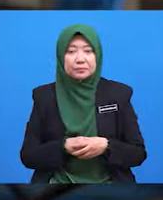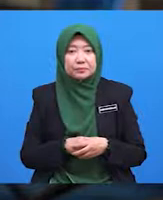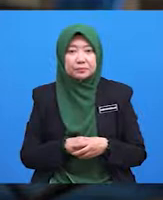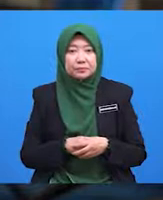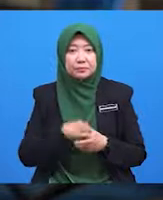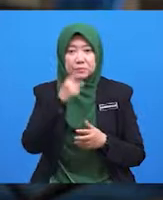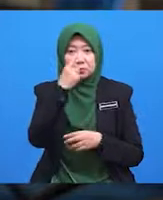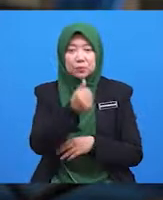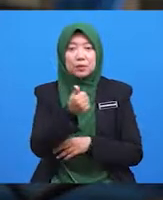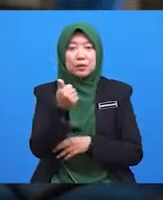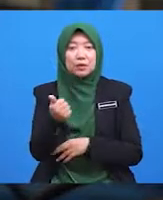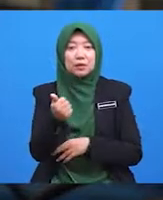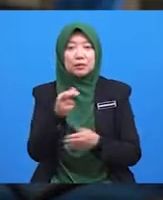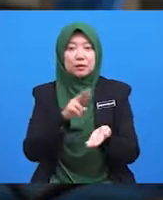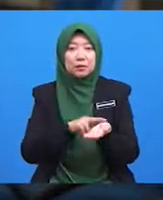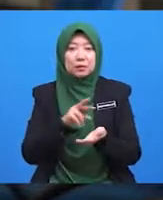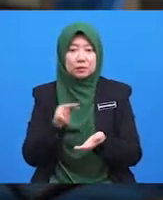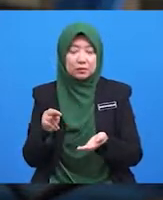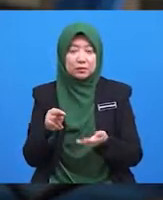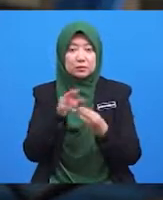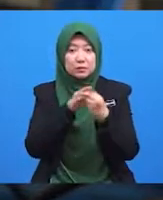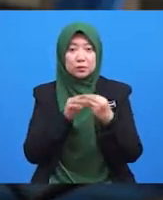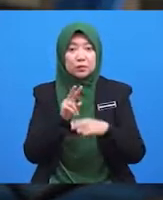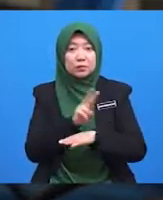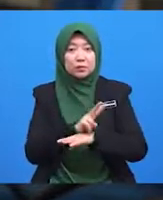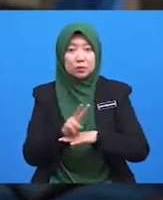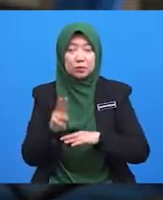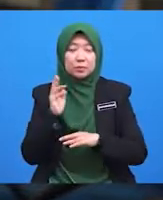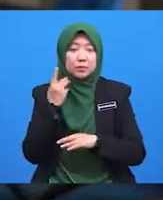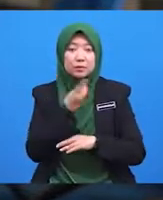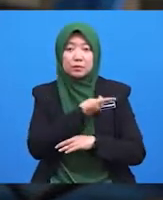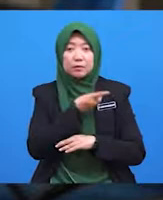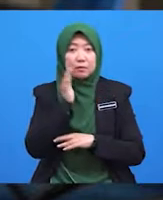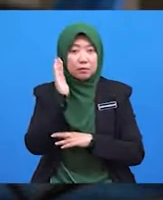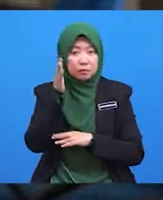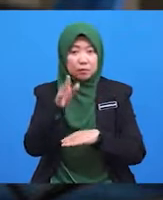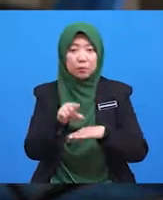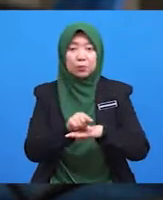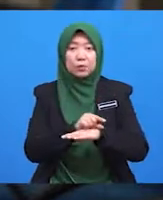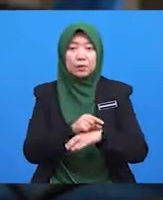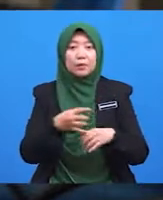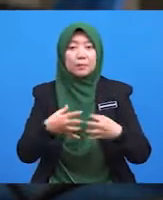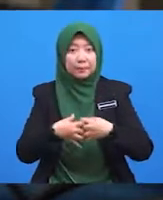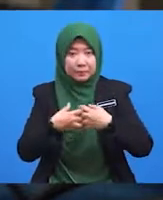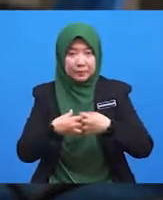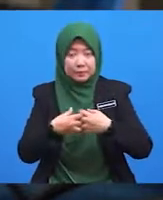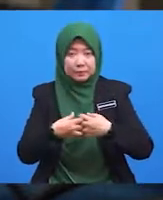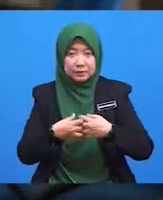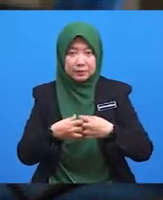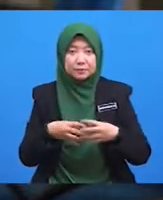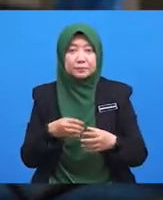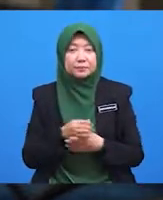Bagi alatan untuk rawatan sedut vakum, kita akan menggunakan mesin sedut vakum